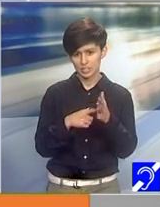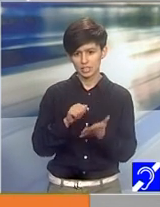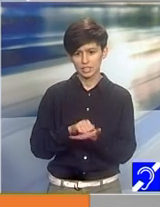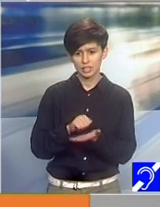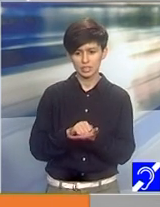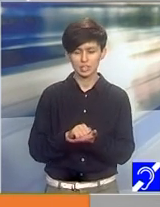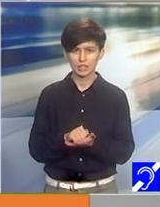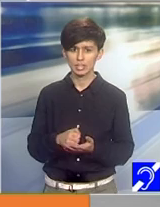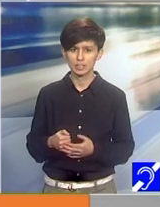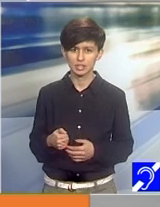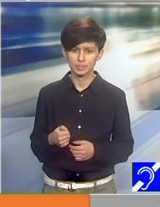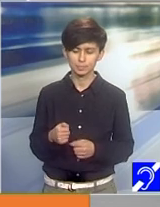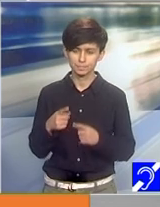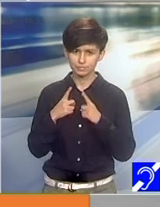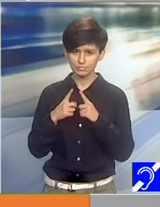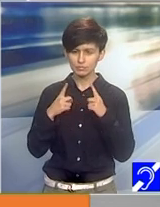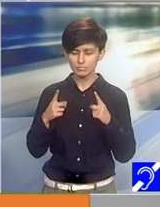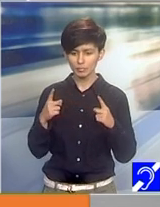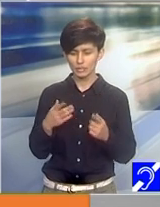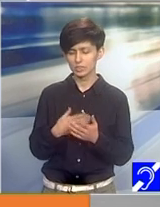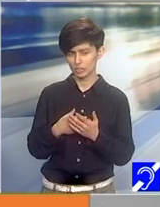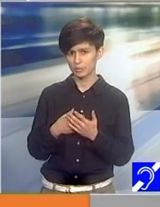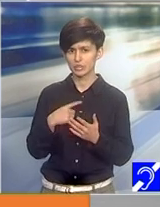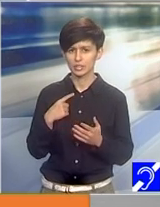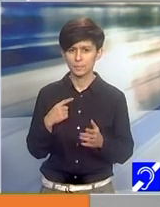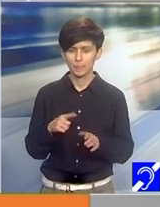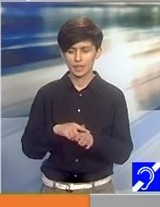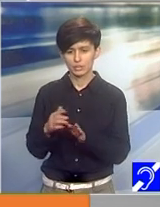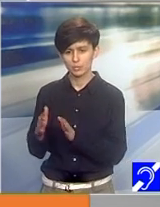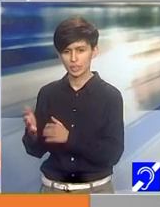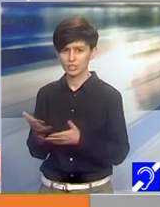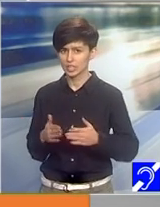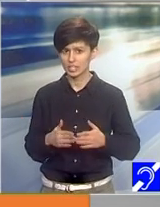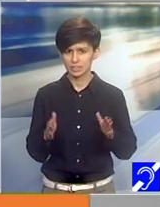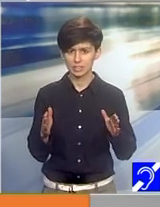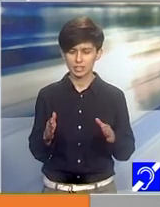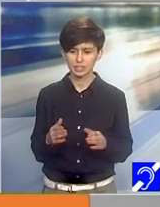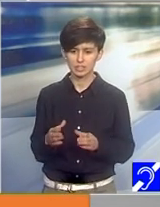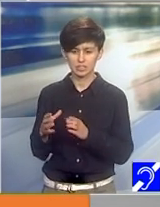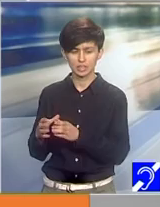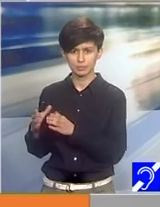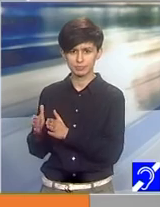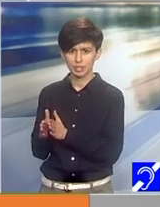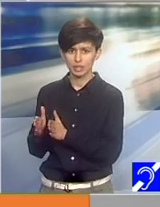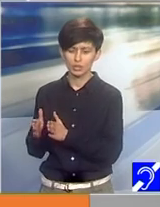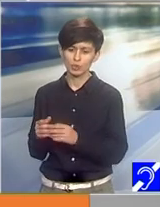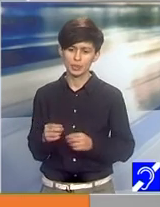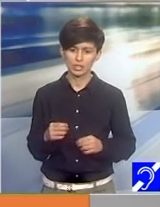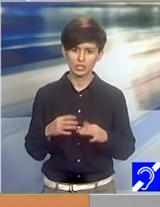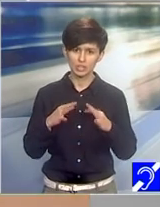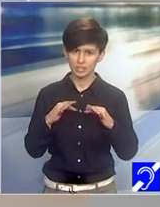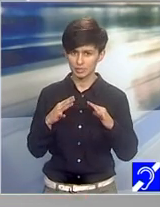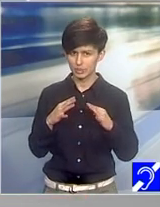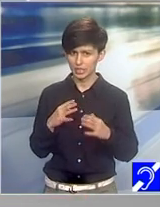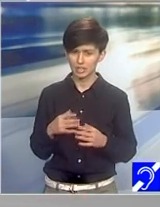Pop și Ioan Bolovan, pentru că este perioada în care se deschide epoca liberală în Imperiul Habsburgic,